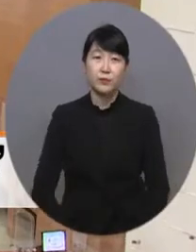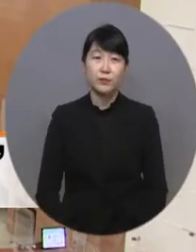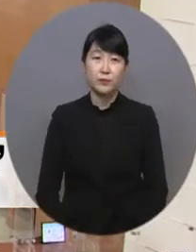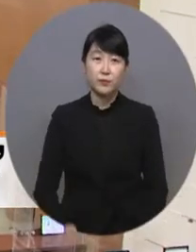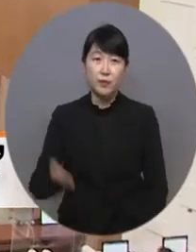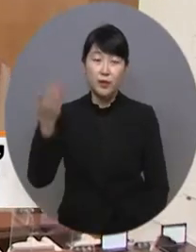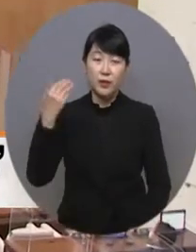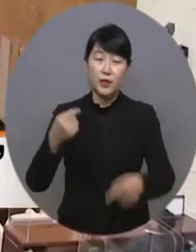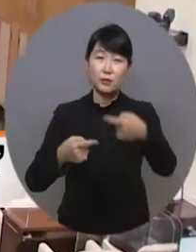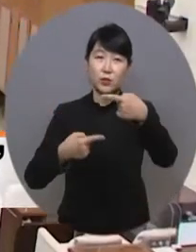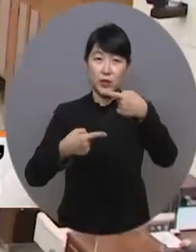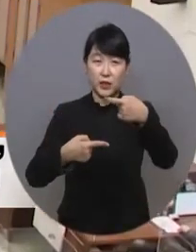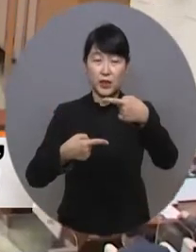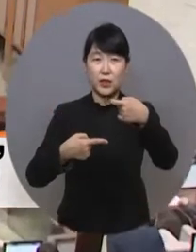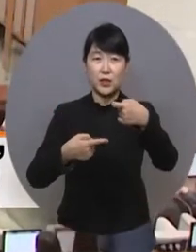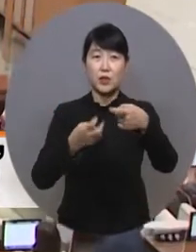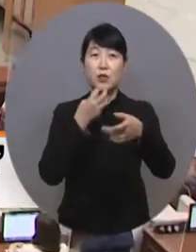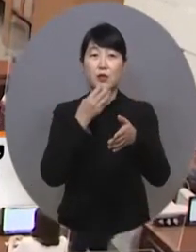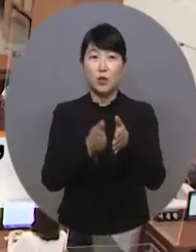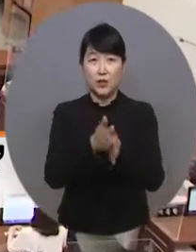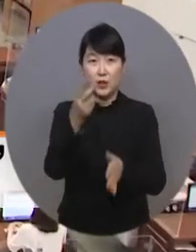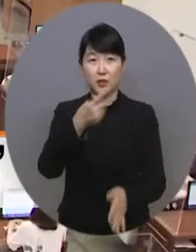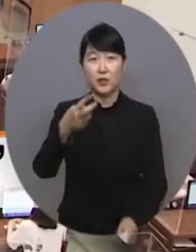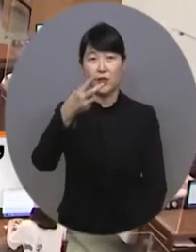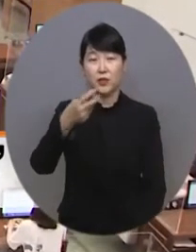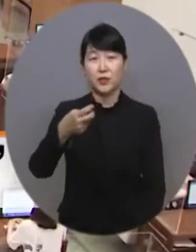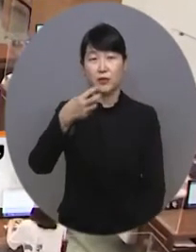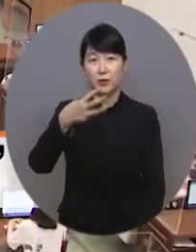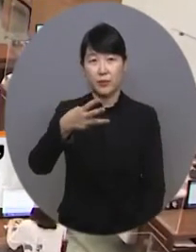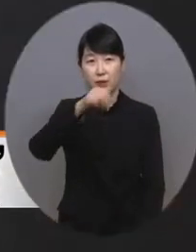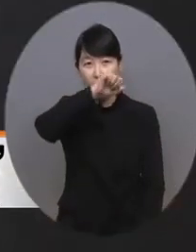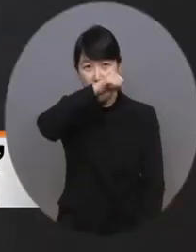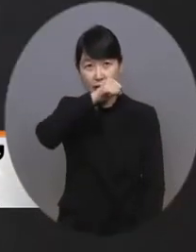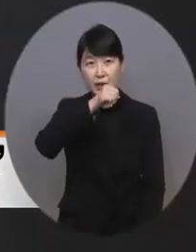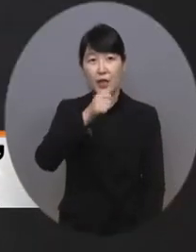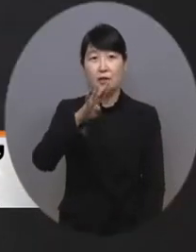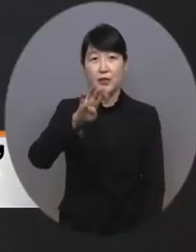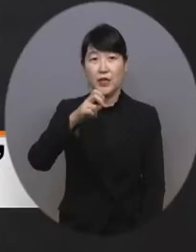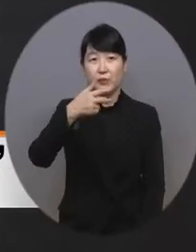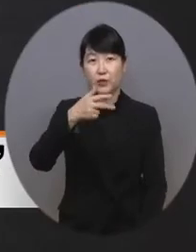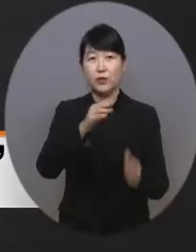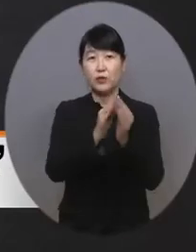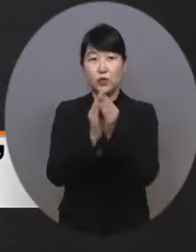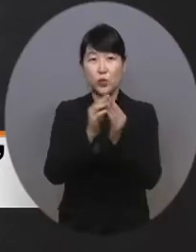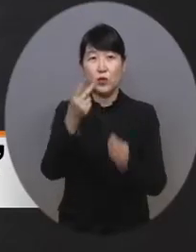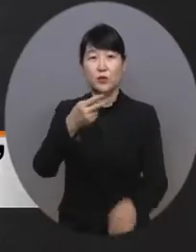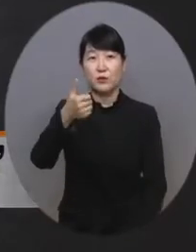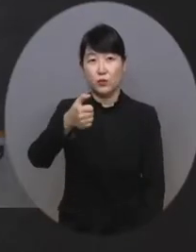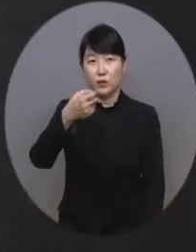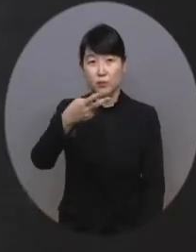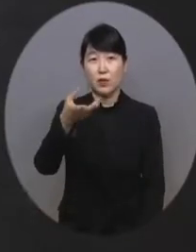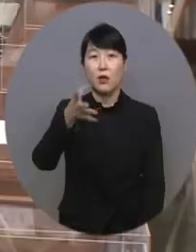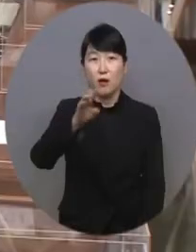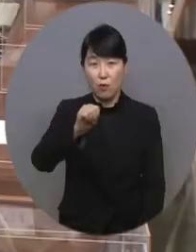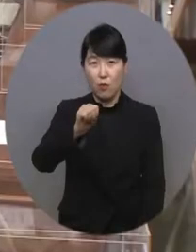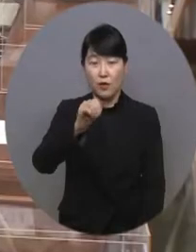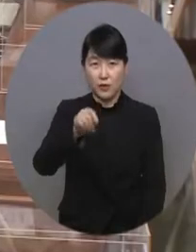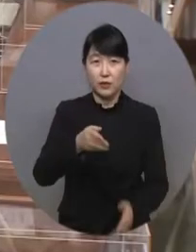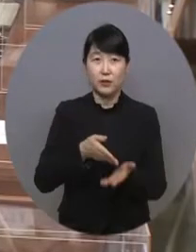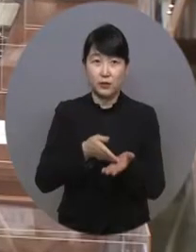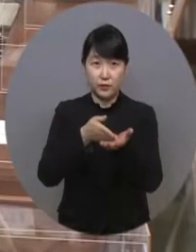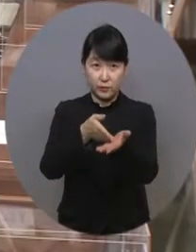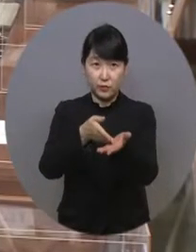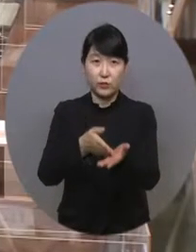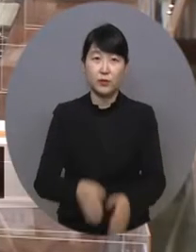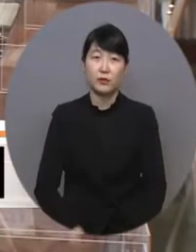지난 1일 서울시는 2023년도 예산안 다시 출조 2052억원의 편성해 서울시 의회에 제출했습니다 이번